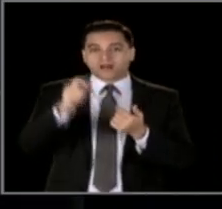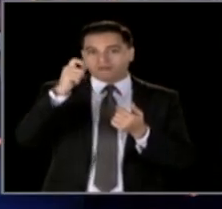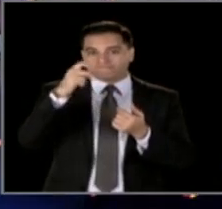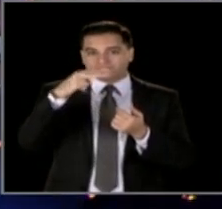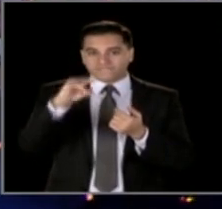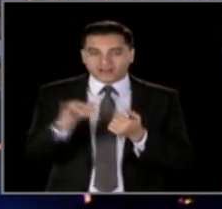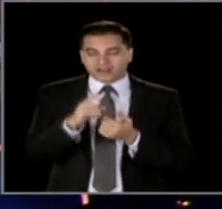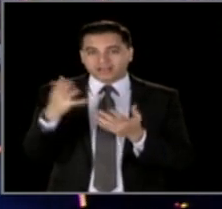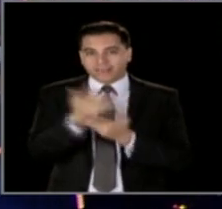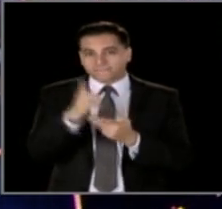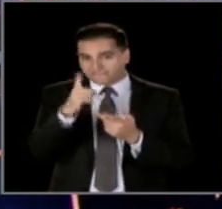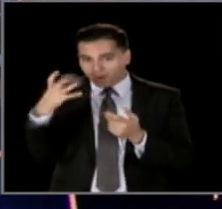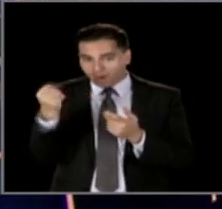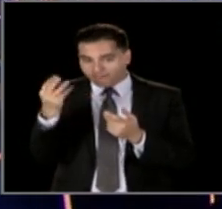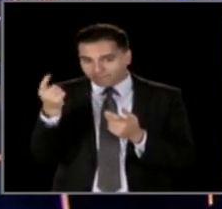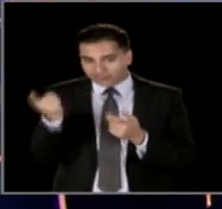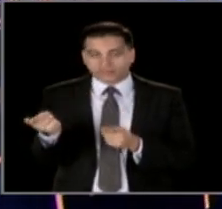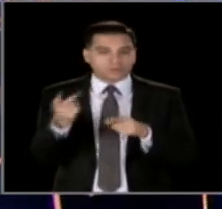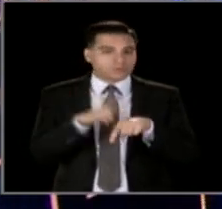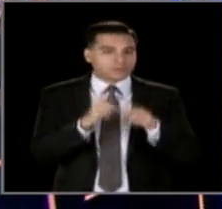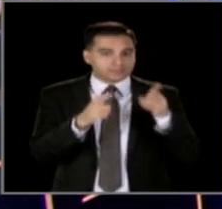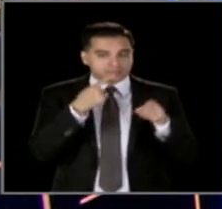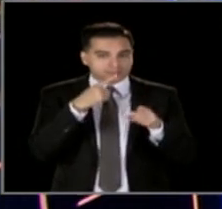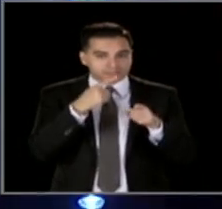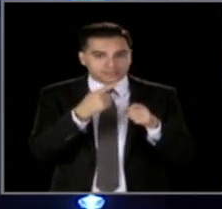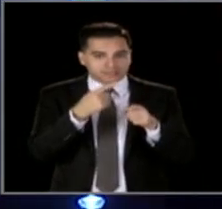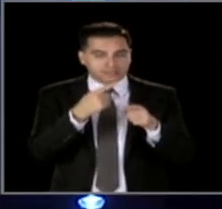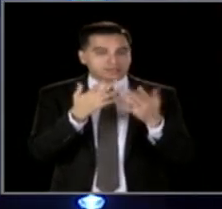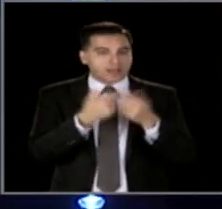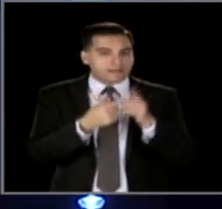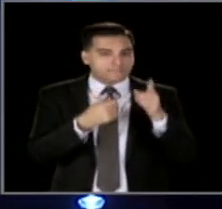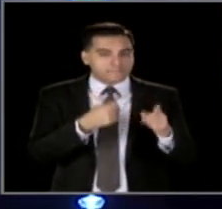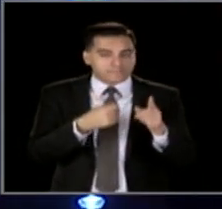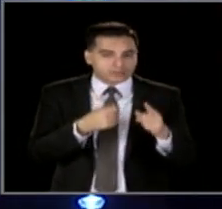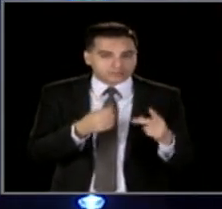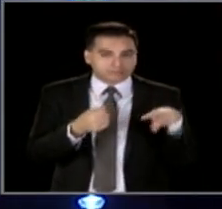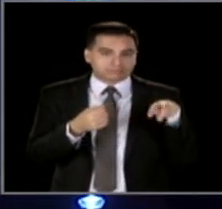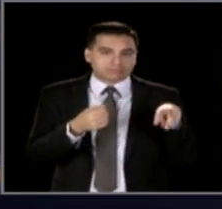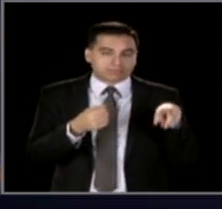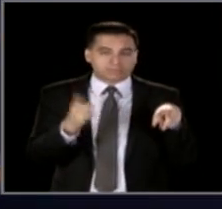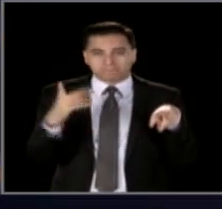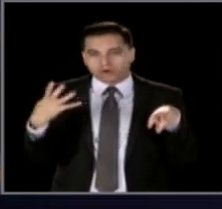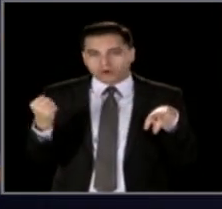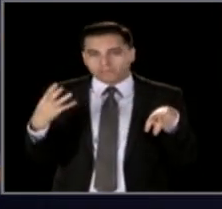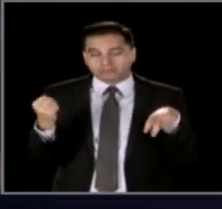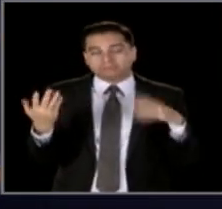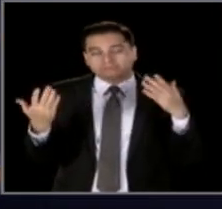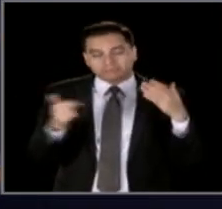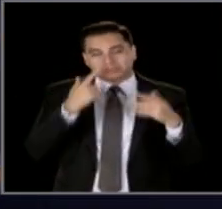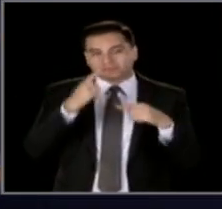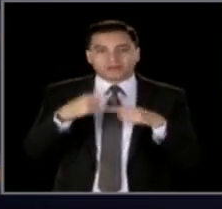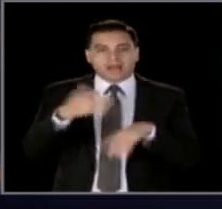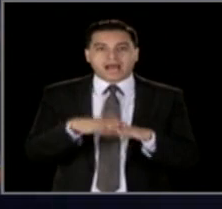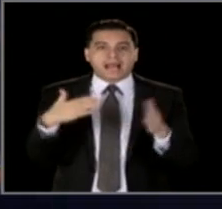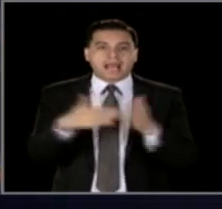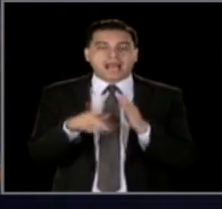الغربية 140، النصر اي بي اس الشاطبي اسكندرية 80. ودلوقتي مع الفقرة